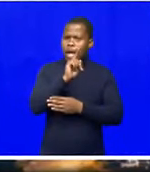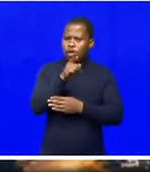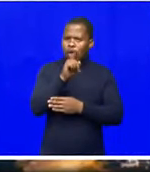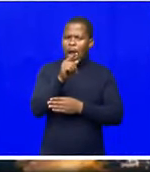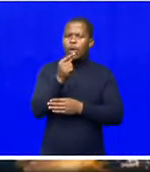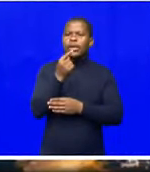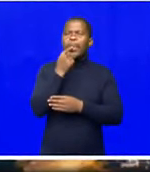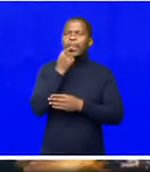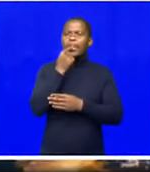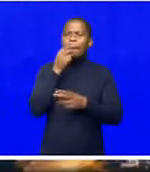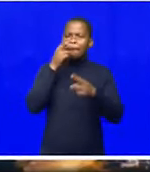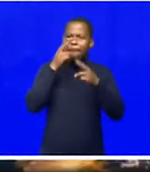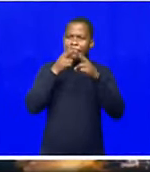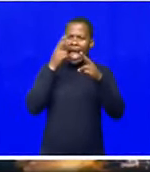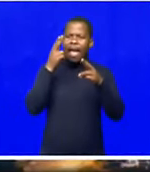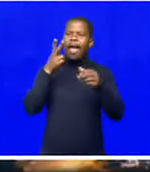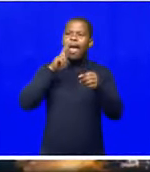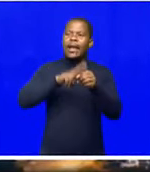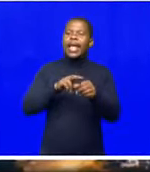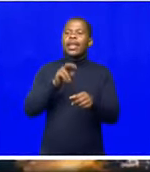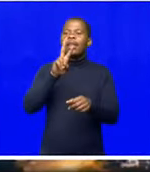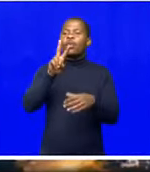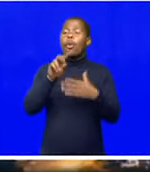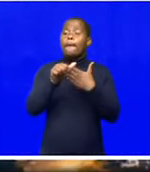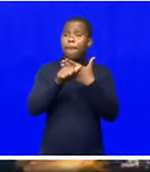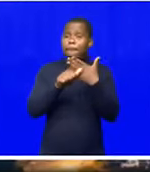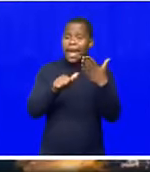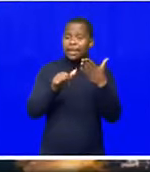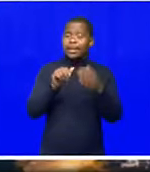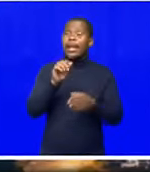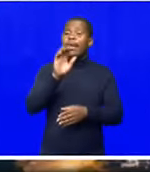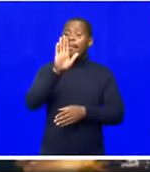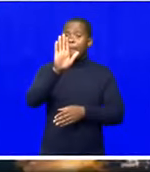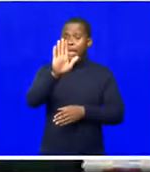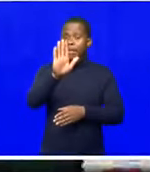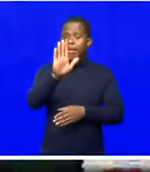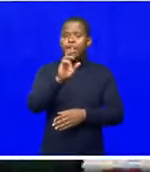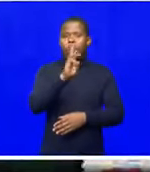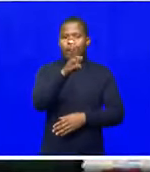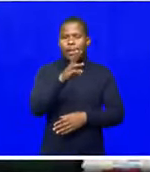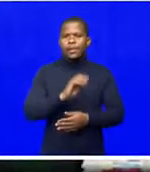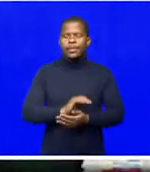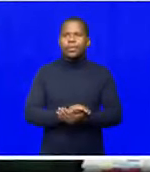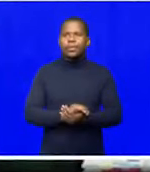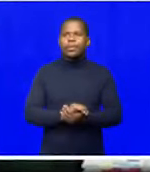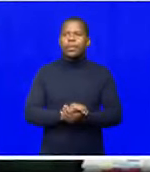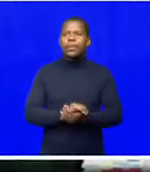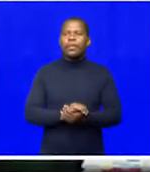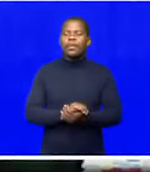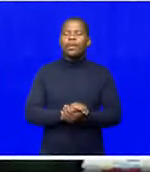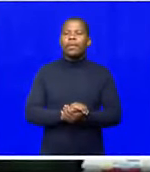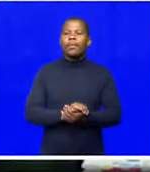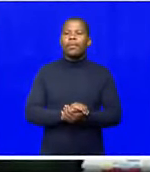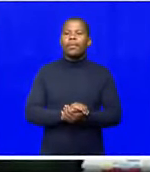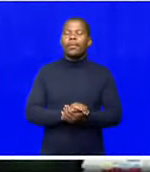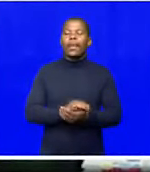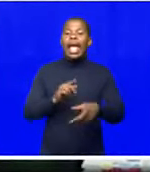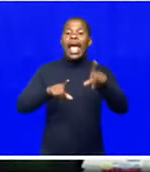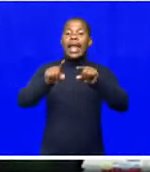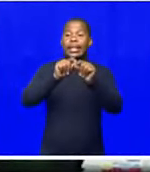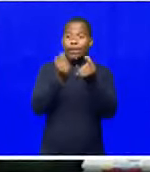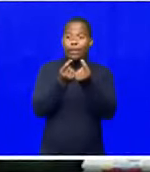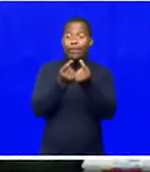ithi Erasmus utawumata inyanga letimbili ukusebenza emdlalweni we-rugby. Likhetho lesive laseNingizimu Afrika